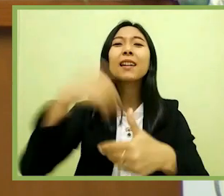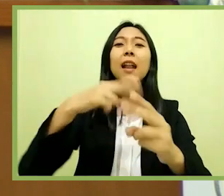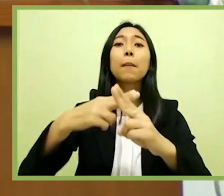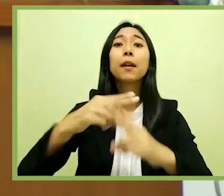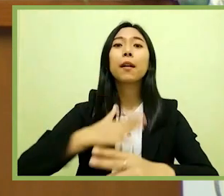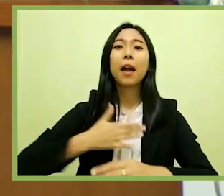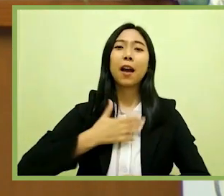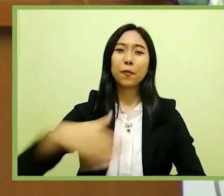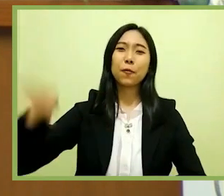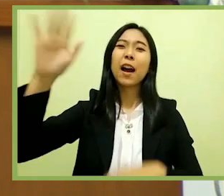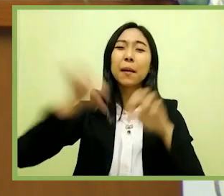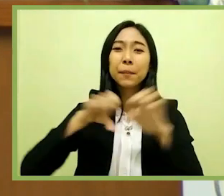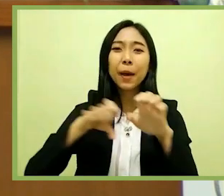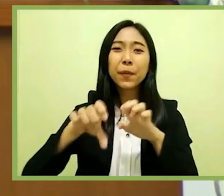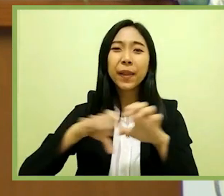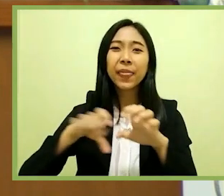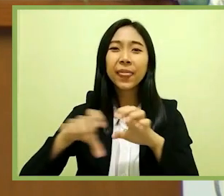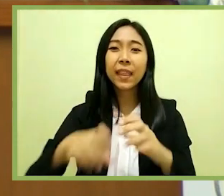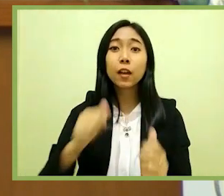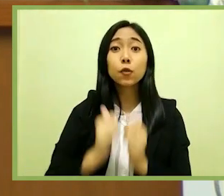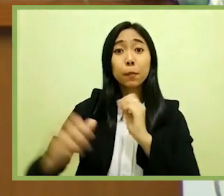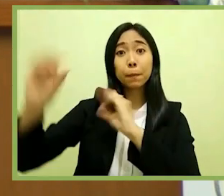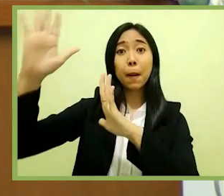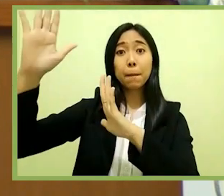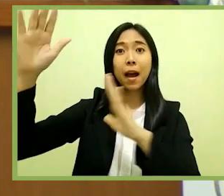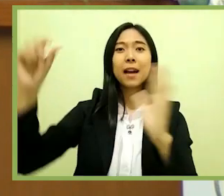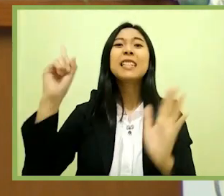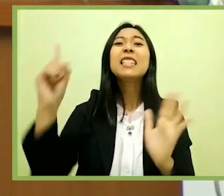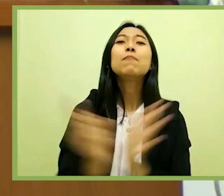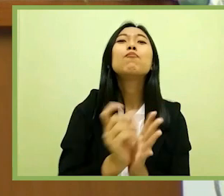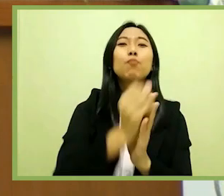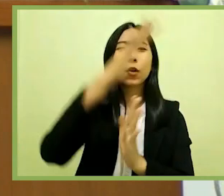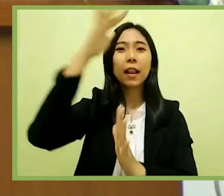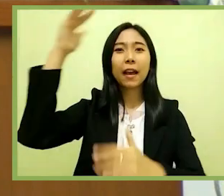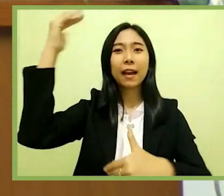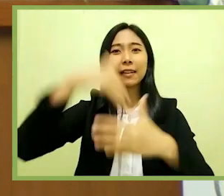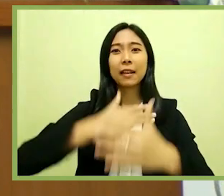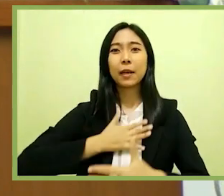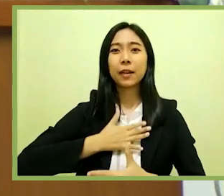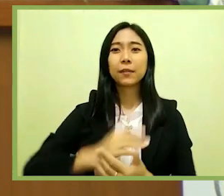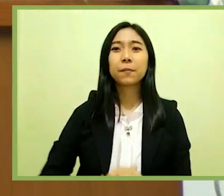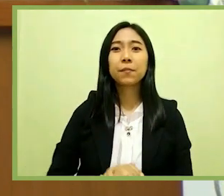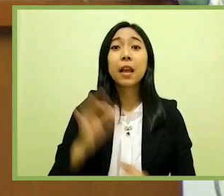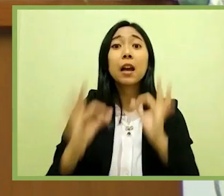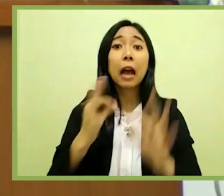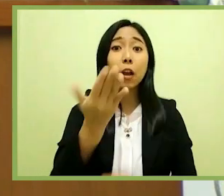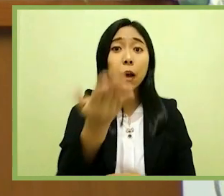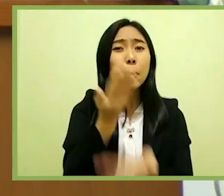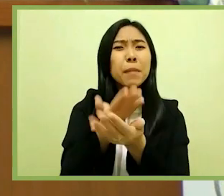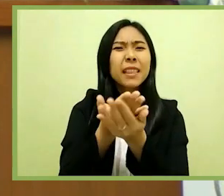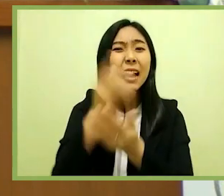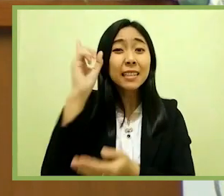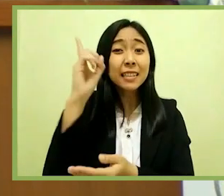aku akan melakukannya supaya Bapa dipermuliakan di dalam Anak. Jika kamu meminta sesuatu